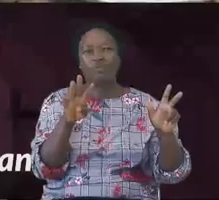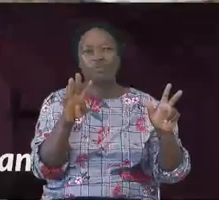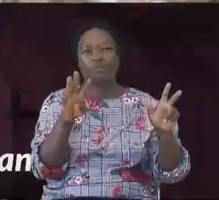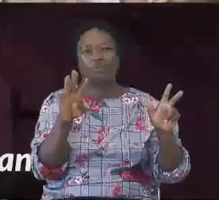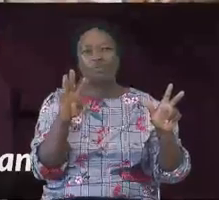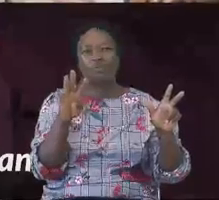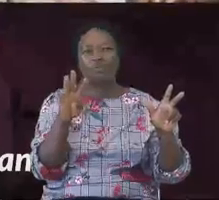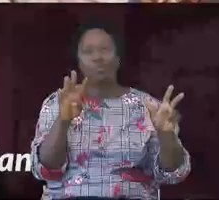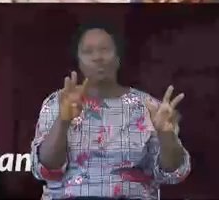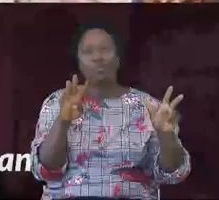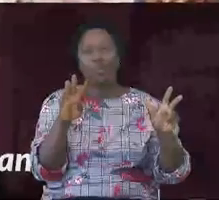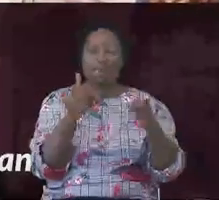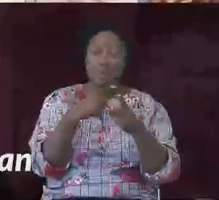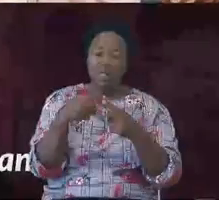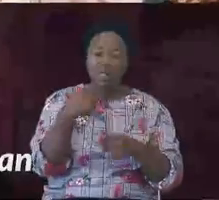chapitre 23,